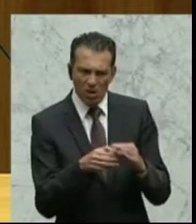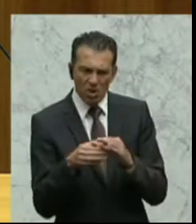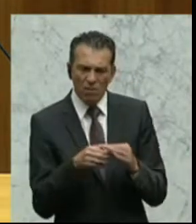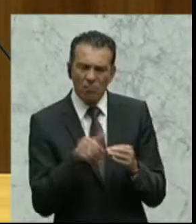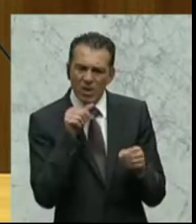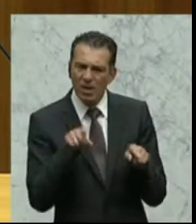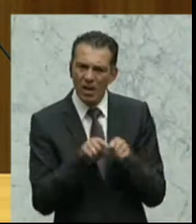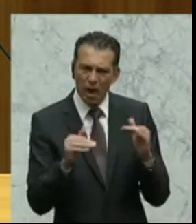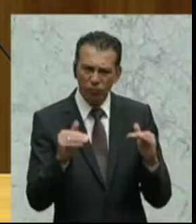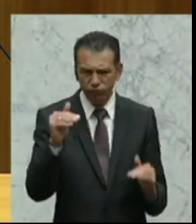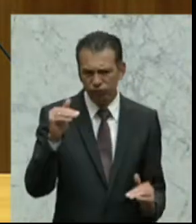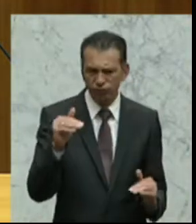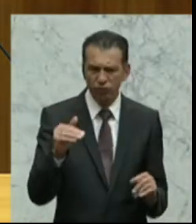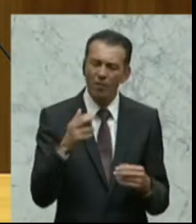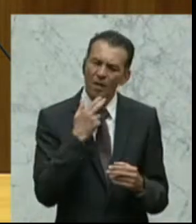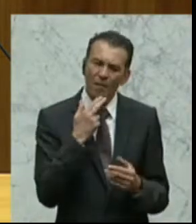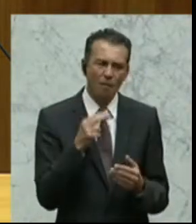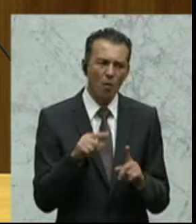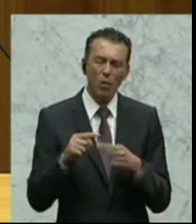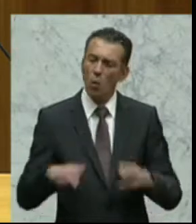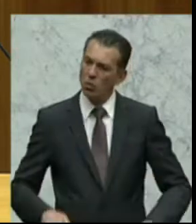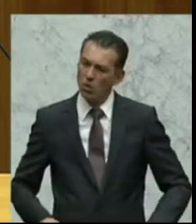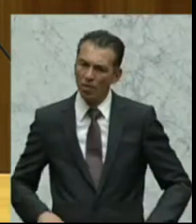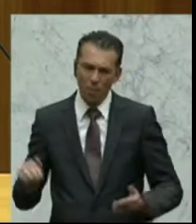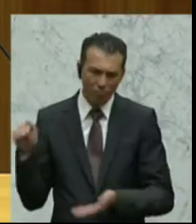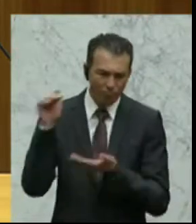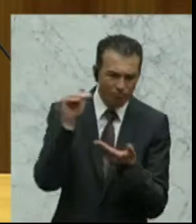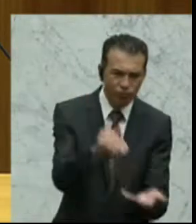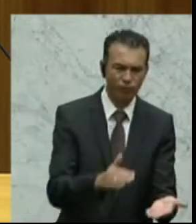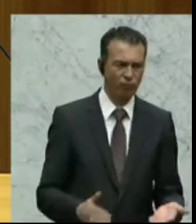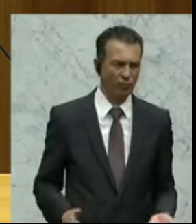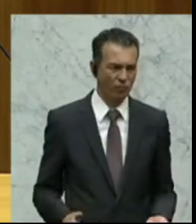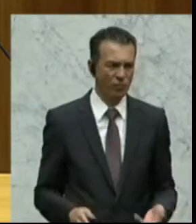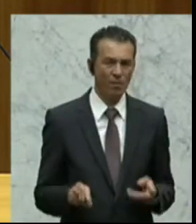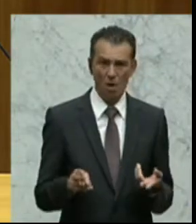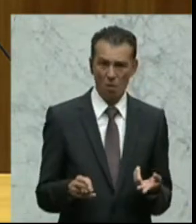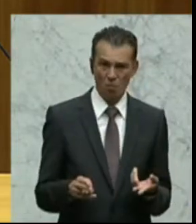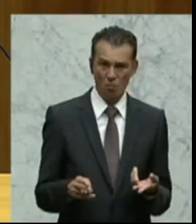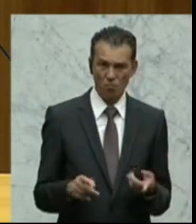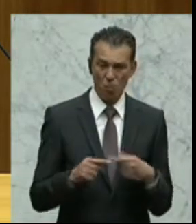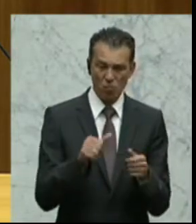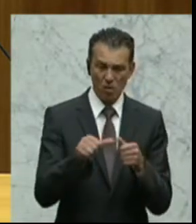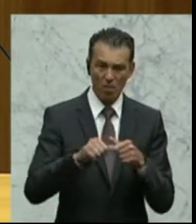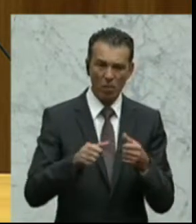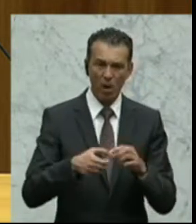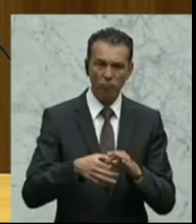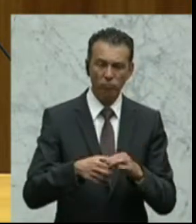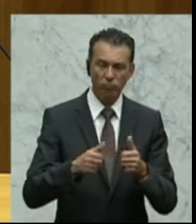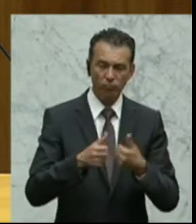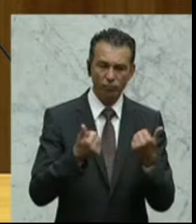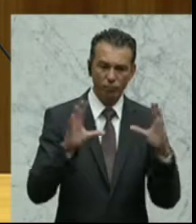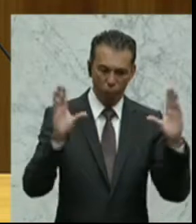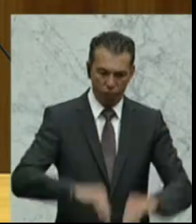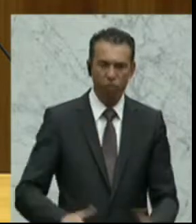wesentliche Bestandteile unseres Vermögens abgeben, weil am Ende zerbricht uns ein Modell. Und dann sollten Sie nicht mit solchen Vorschlägen, auch